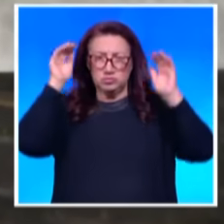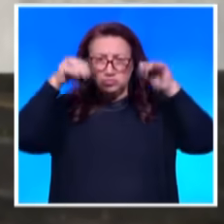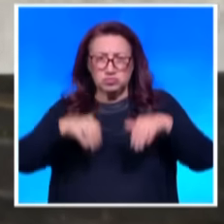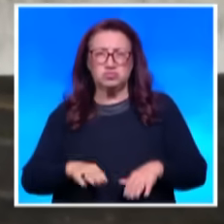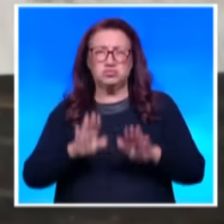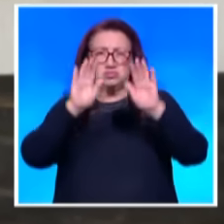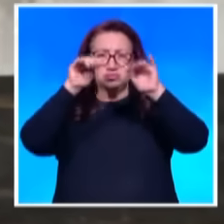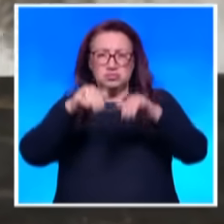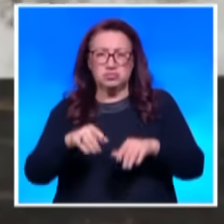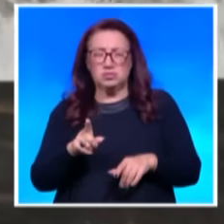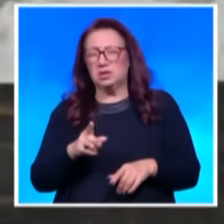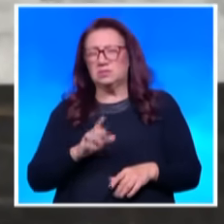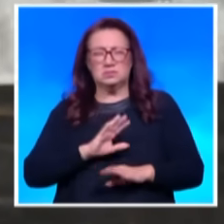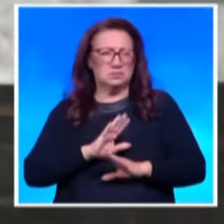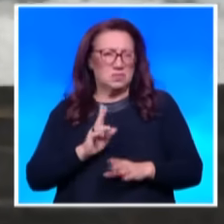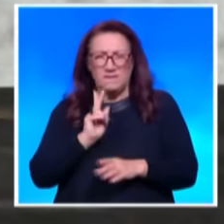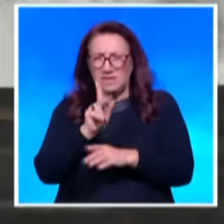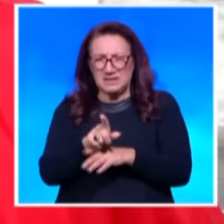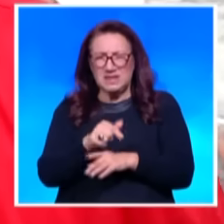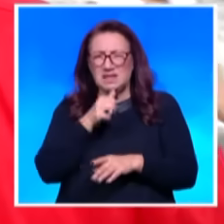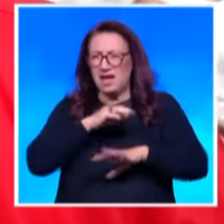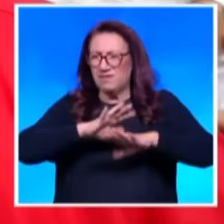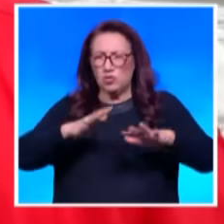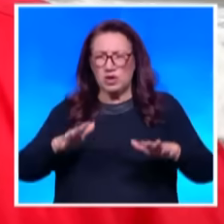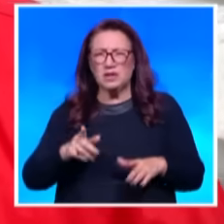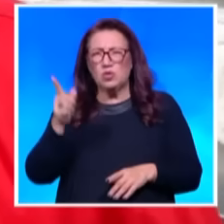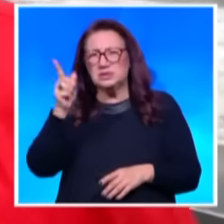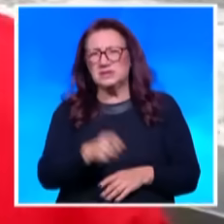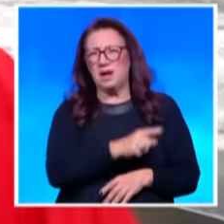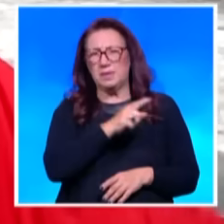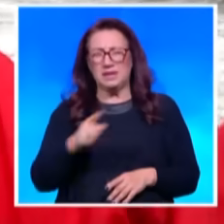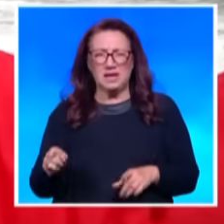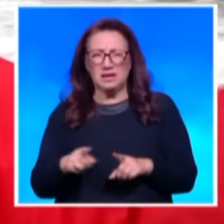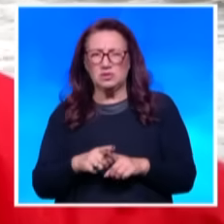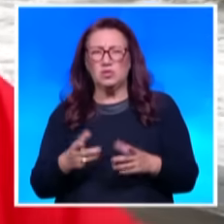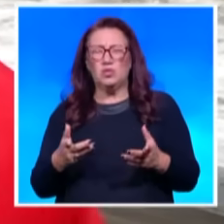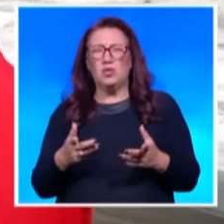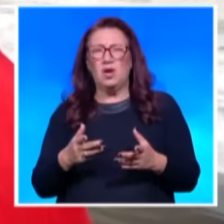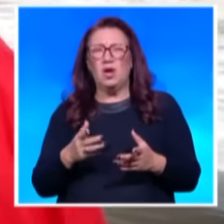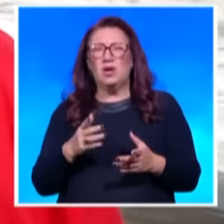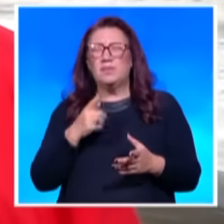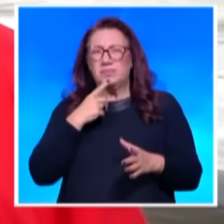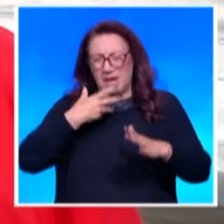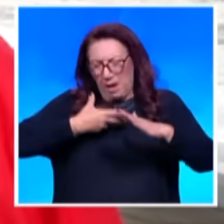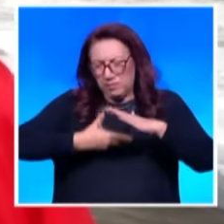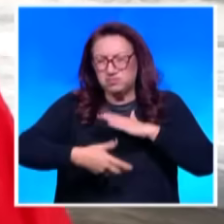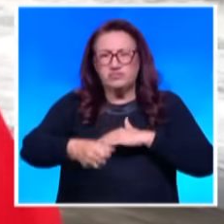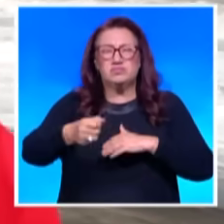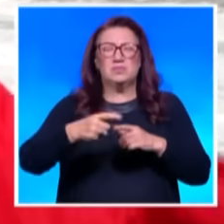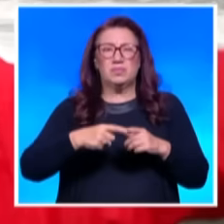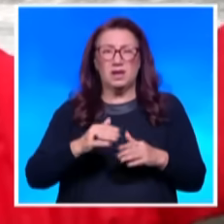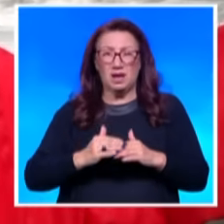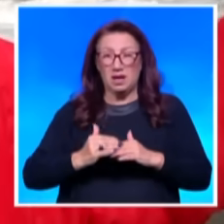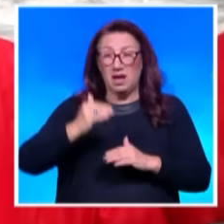е абсолютно заварено. Както виждате, голямо вълнение, мелтен шторм, над 4-5 бала вълни. Просто